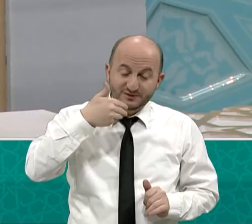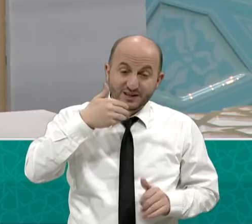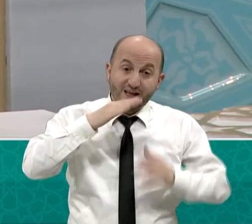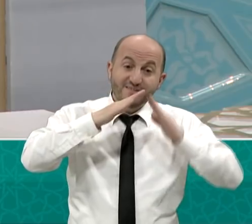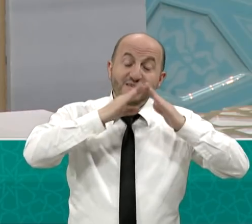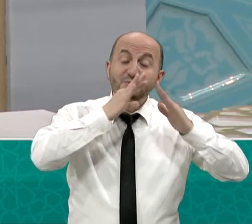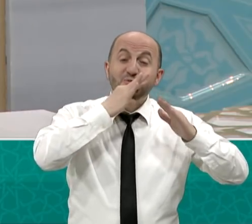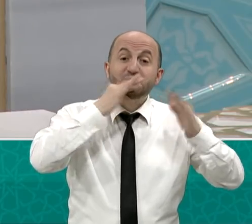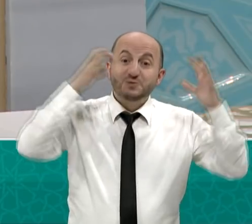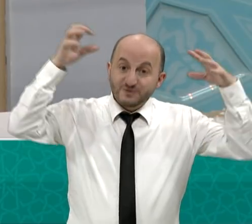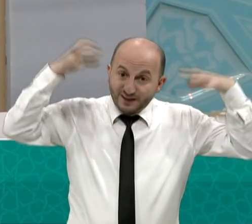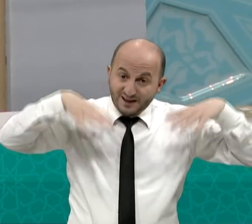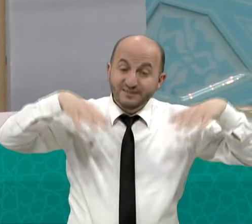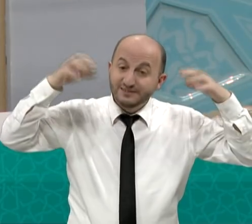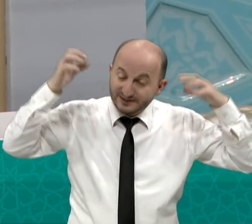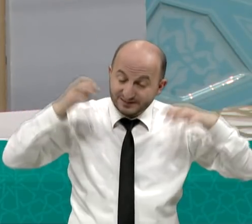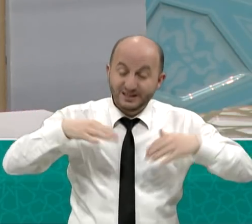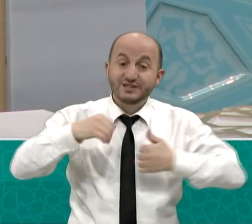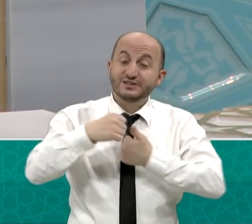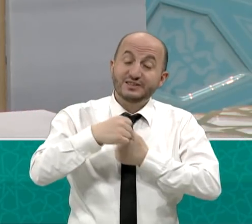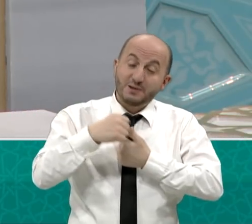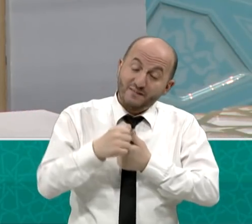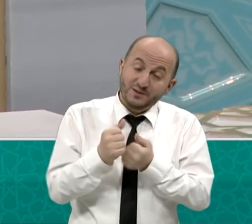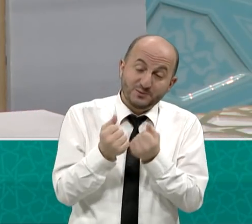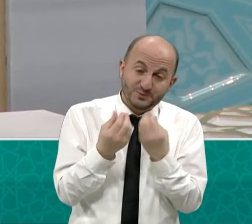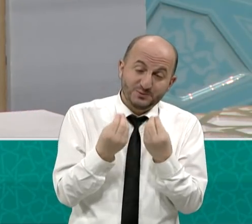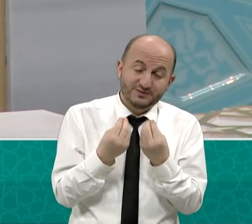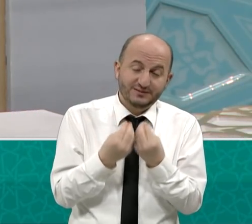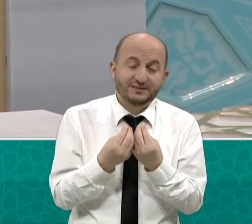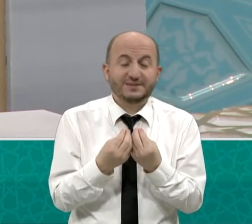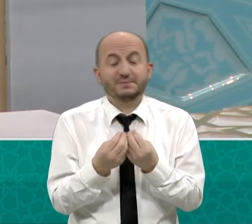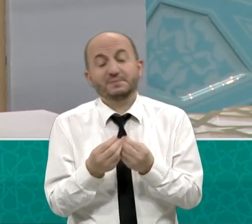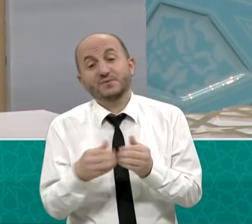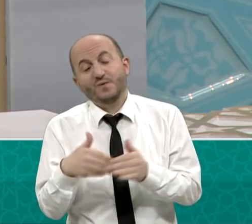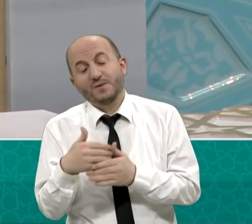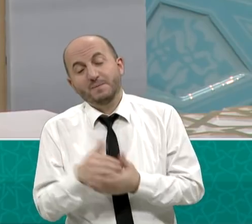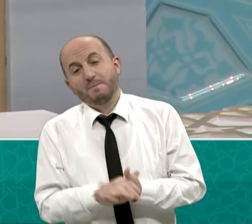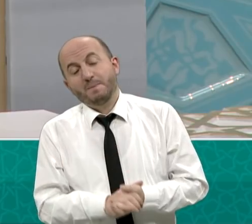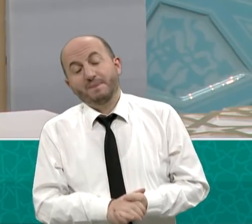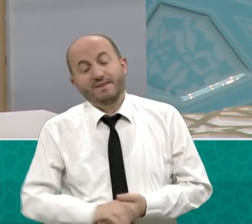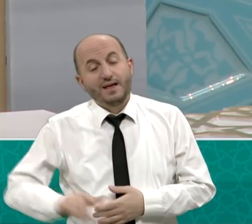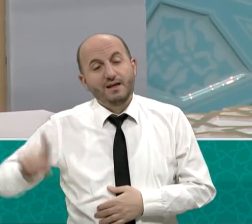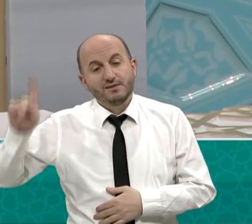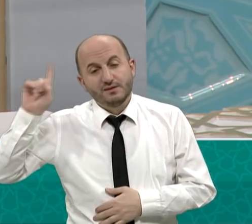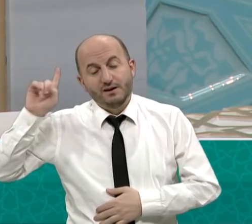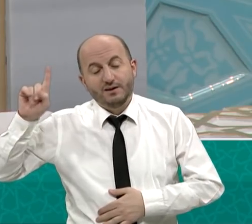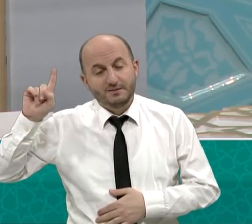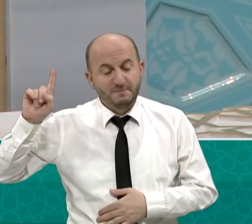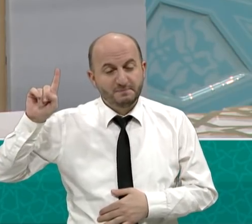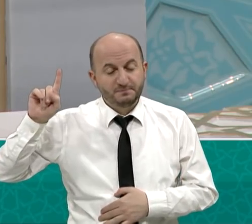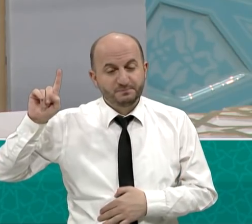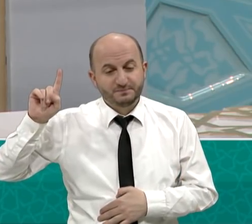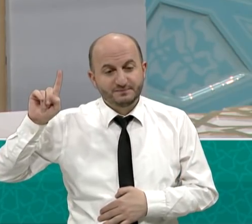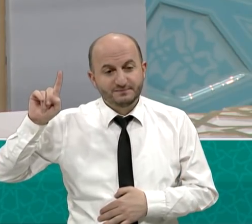Evinize mutluluklar yağar bu eşinizle olan izdivacınız sonrasında. Ve Allah ve ceale